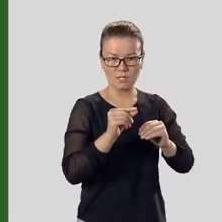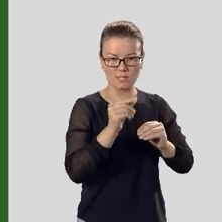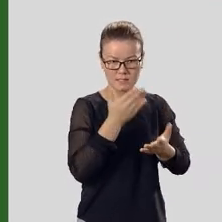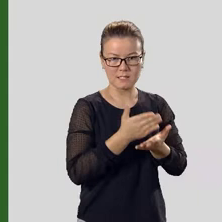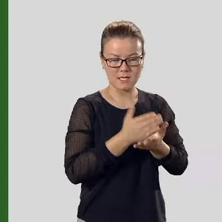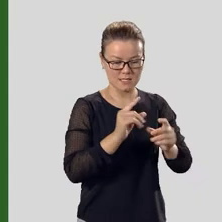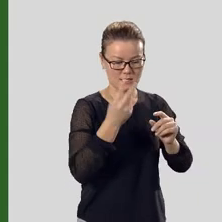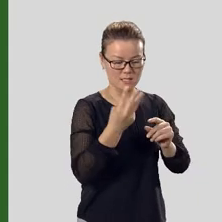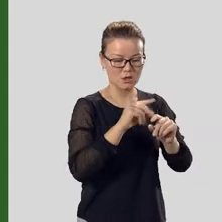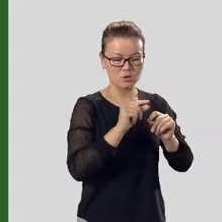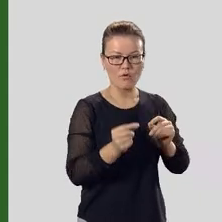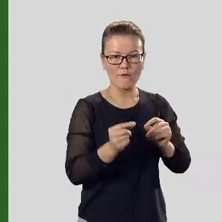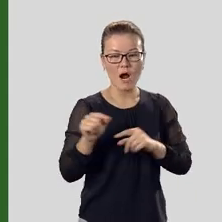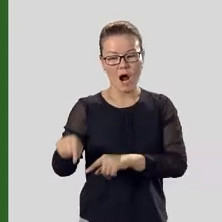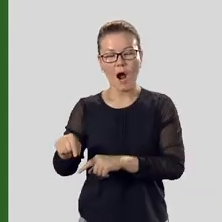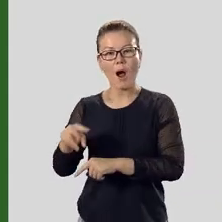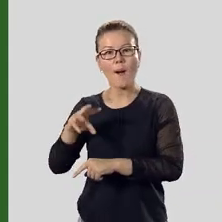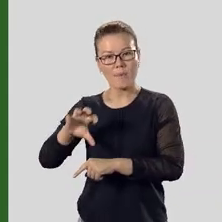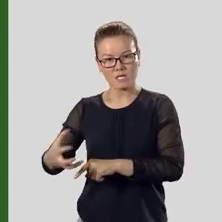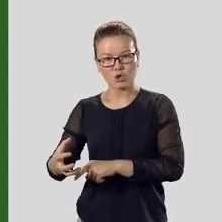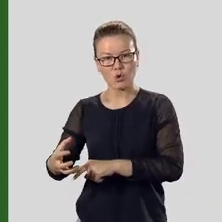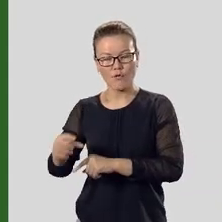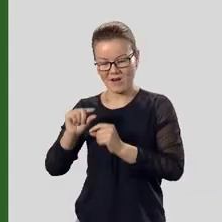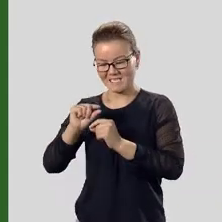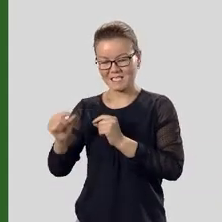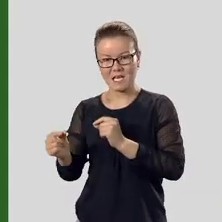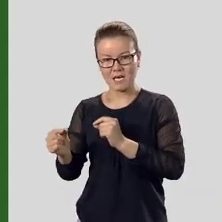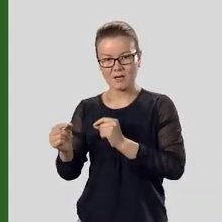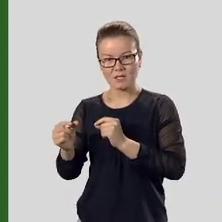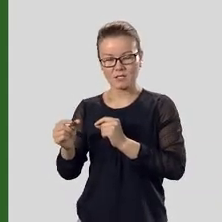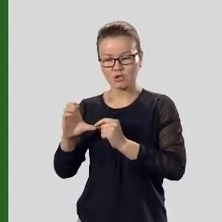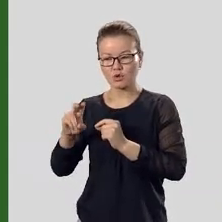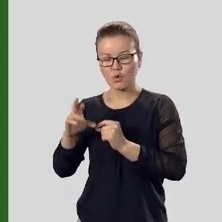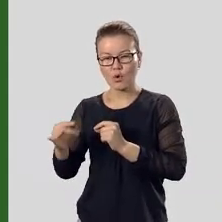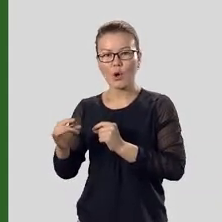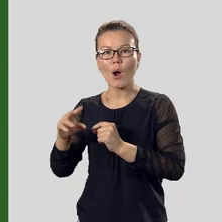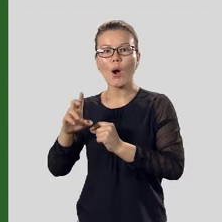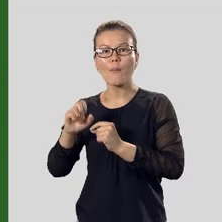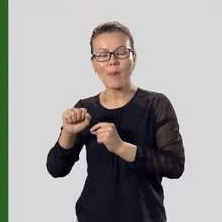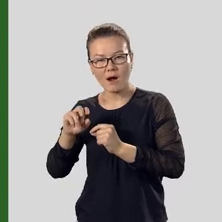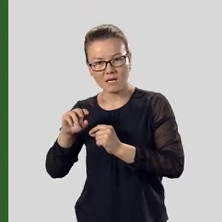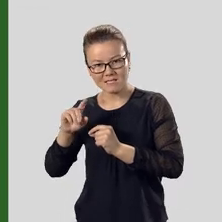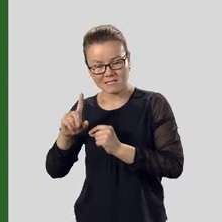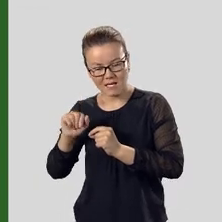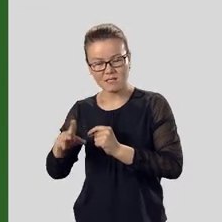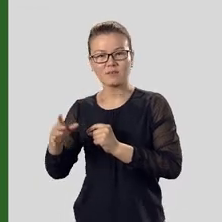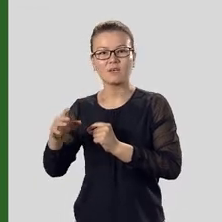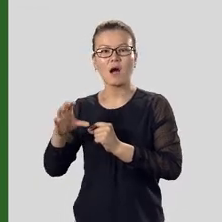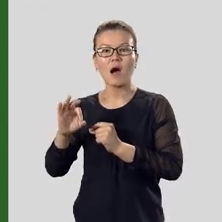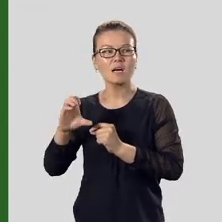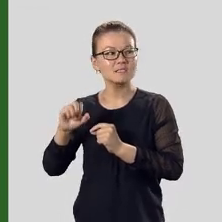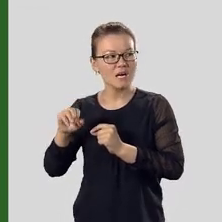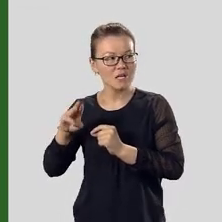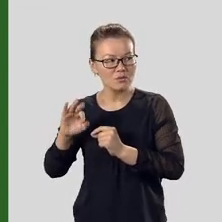чехол. Материковая земная кора состоит из трех слоев – базальтовый, гранитный и